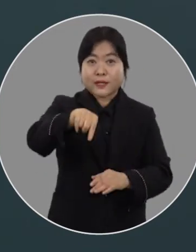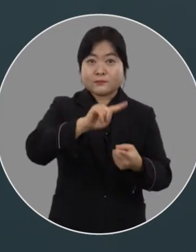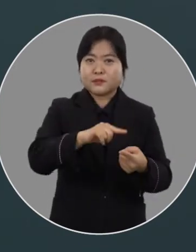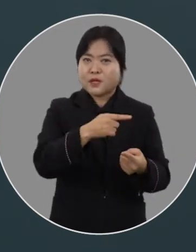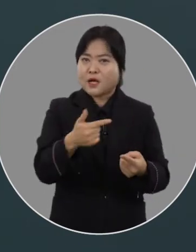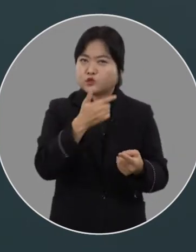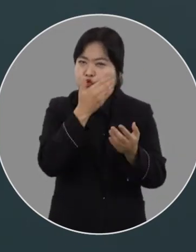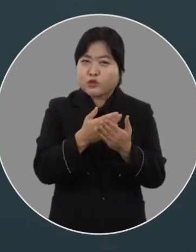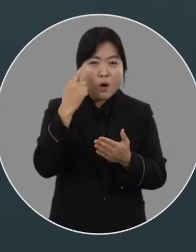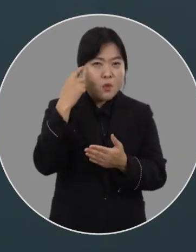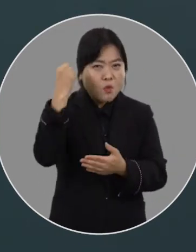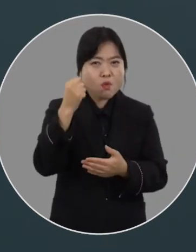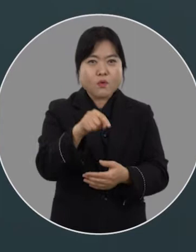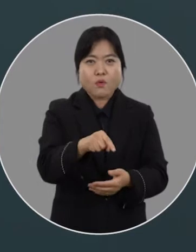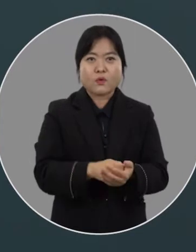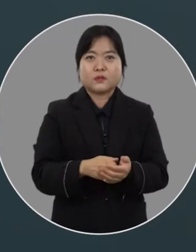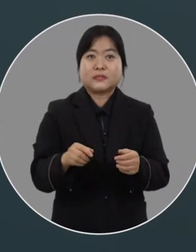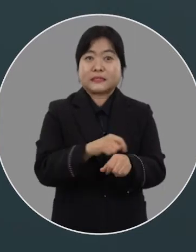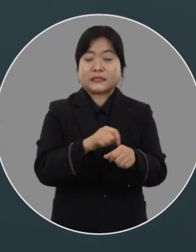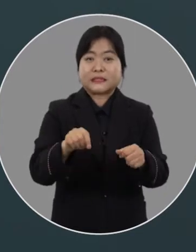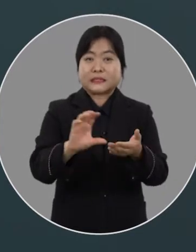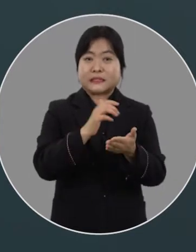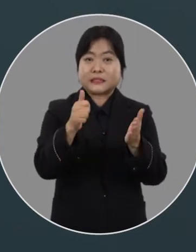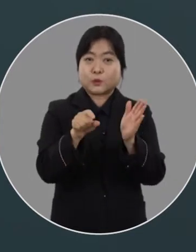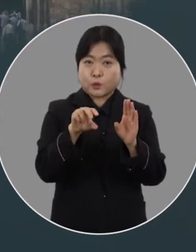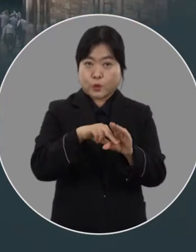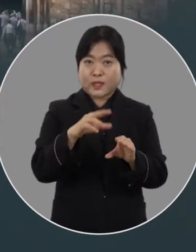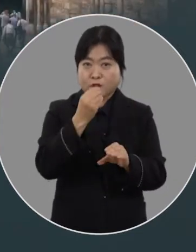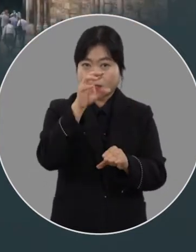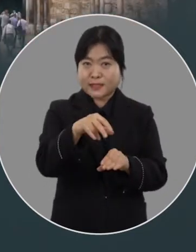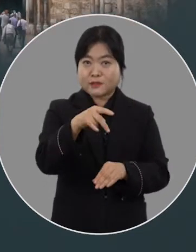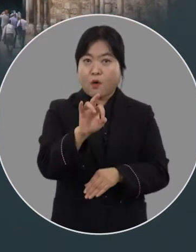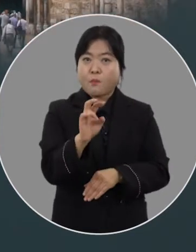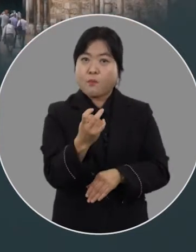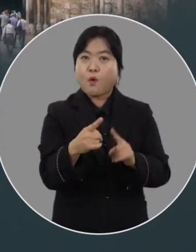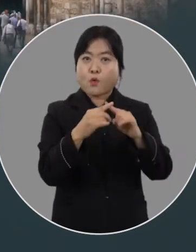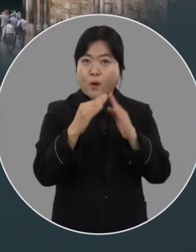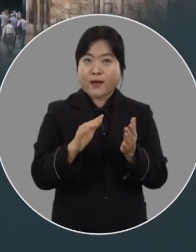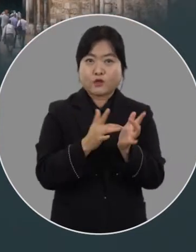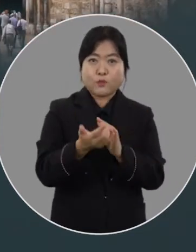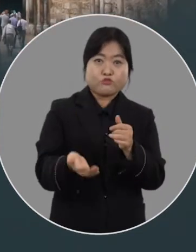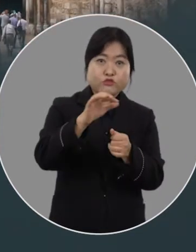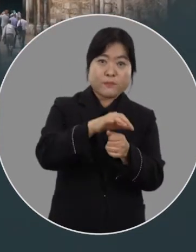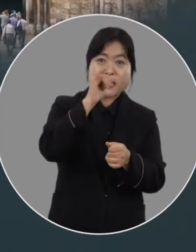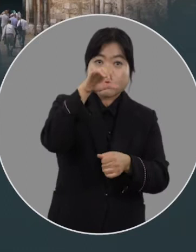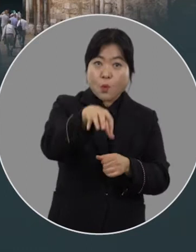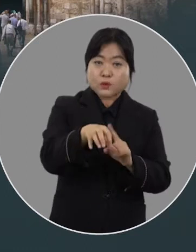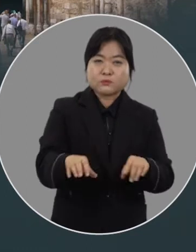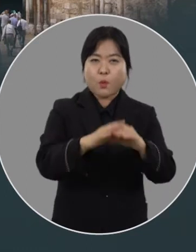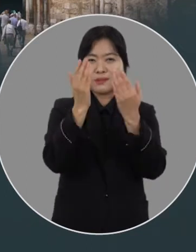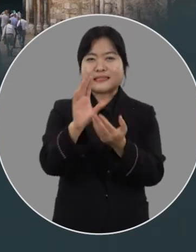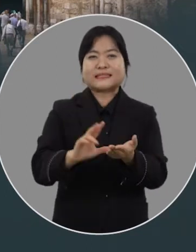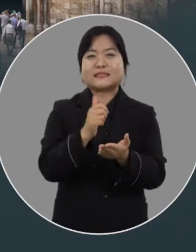중요한 곳이라고 여기고 있었고, 특히 그리스도교의 성지였던 성묘교회, 예수님의 무덤이 있는 곳은